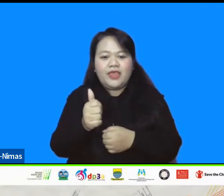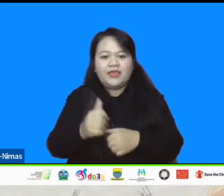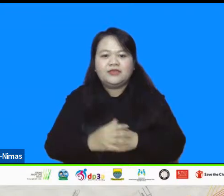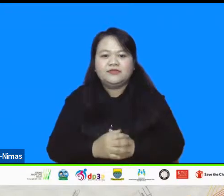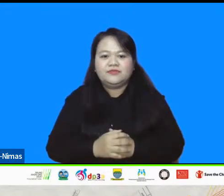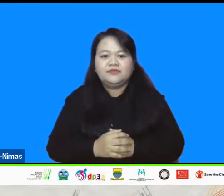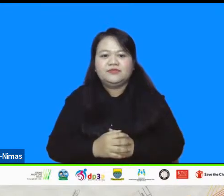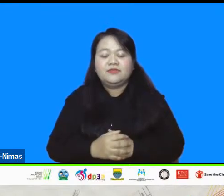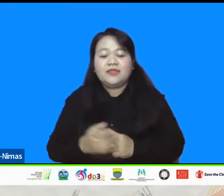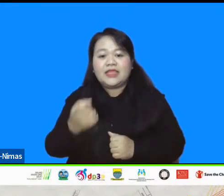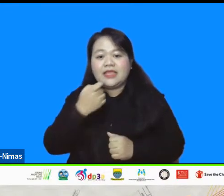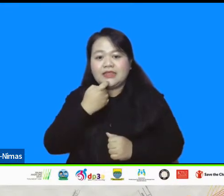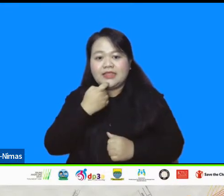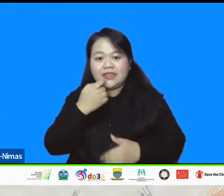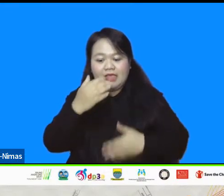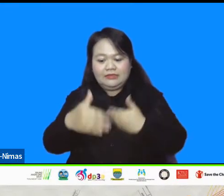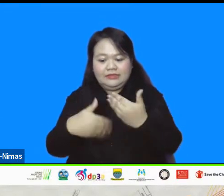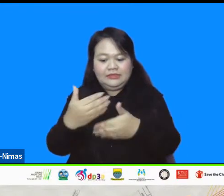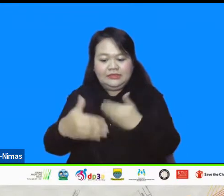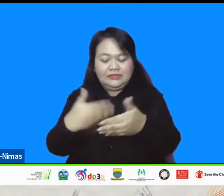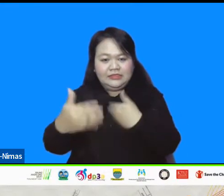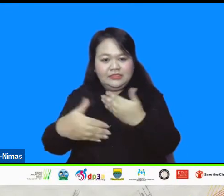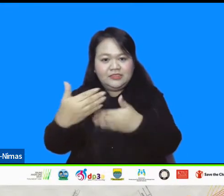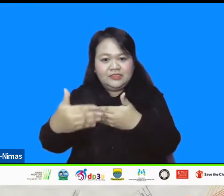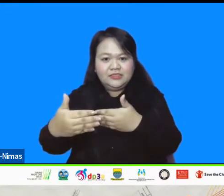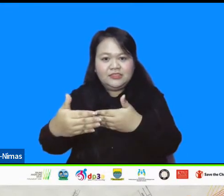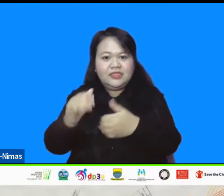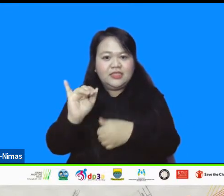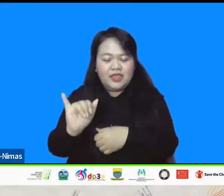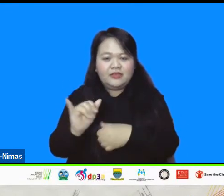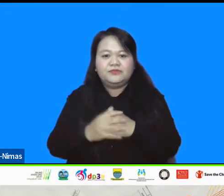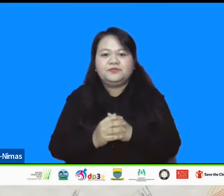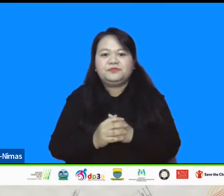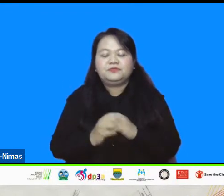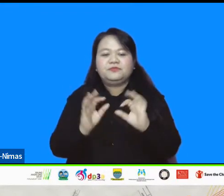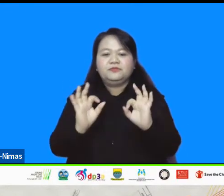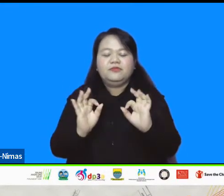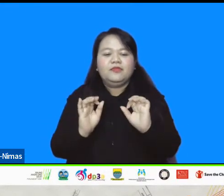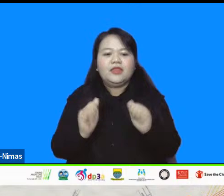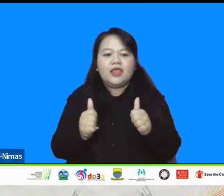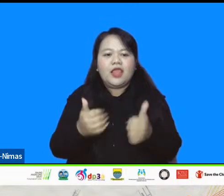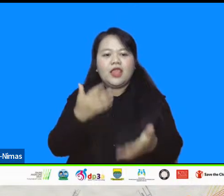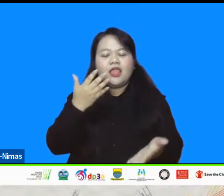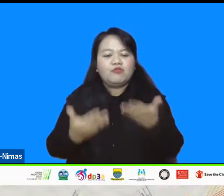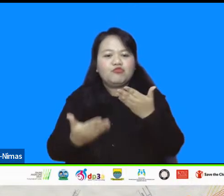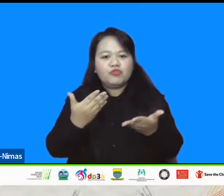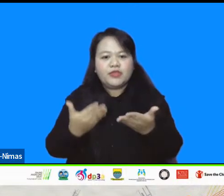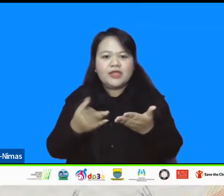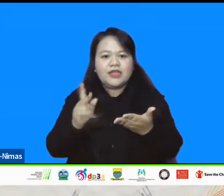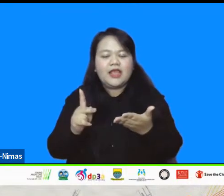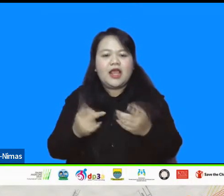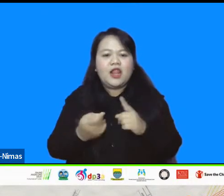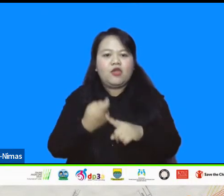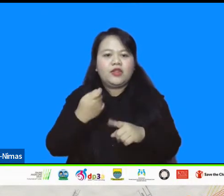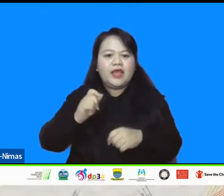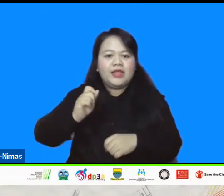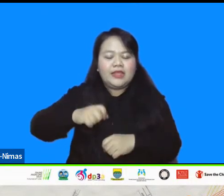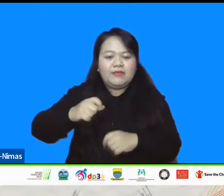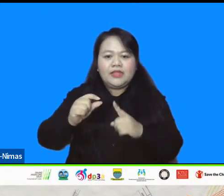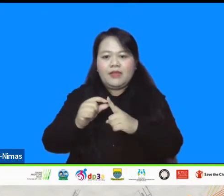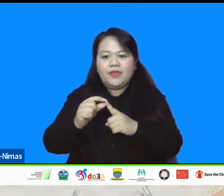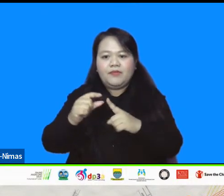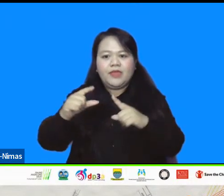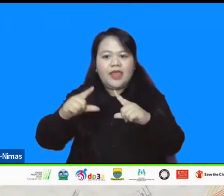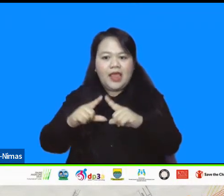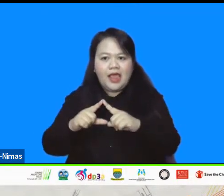Oke, ini tentang tindak lanjutnya ya. Oke, baik. Jadi mungkin kalau dari Kementerian